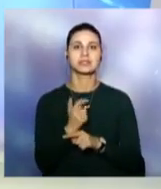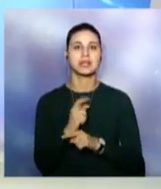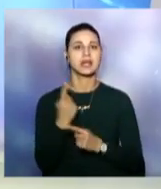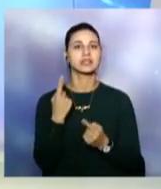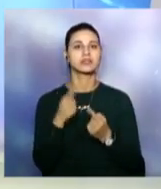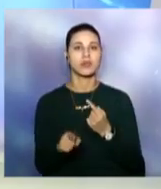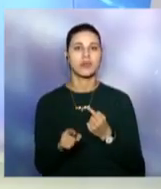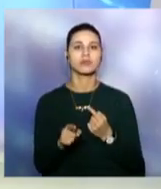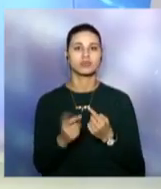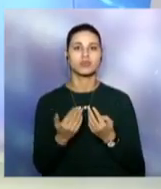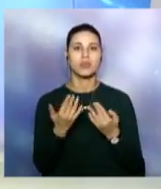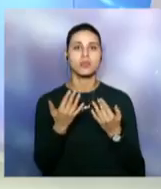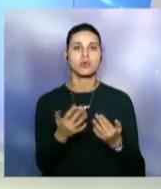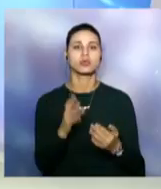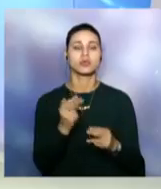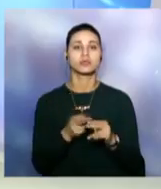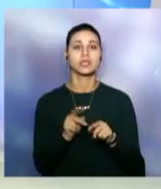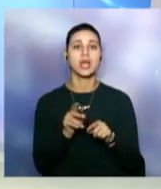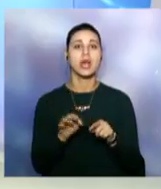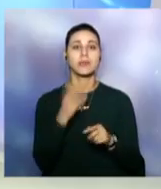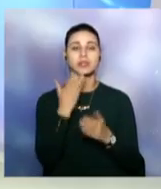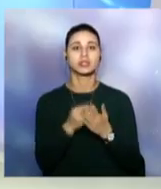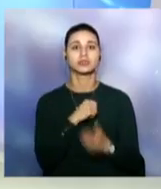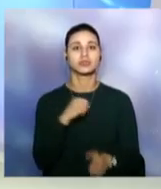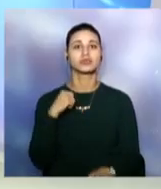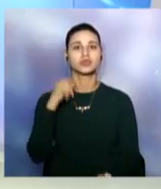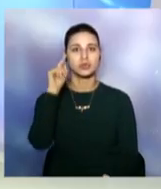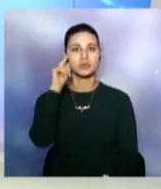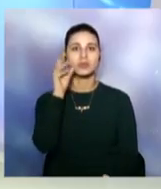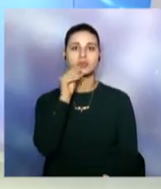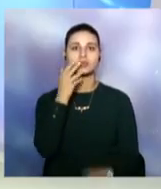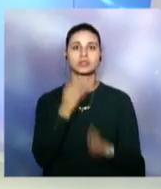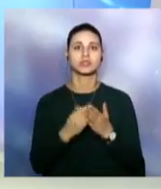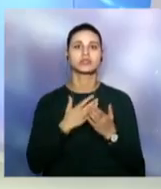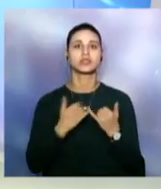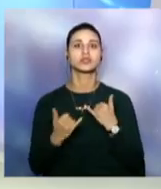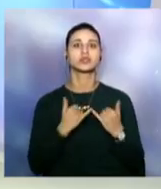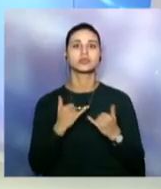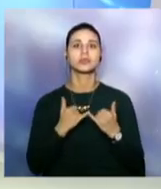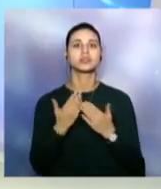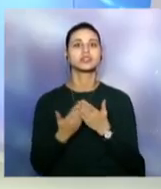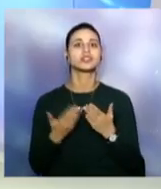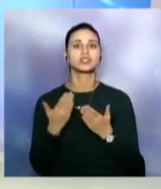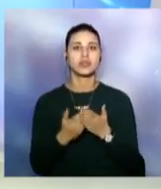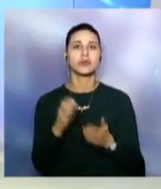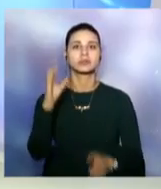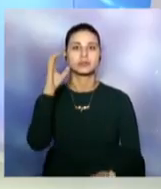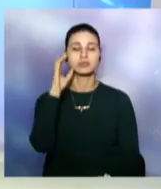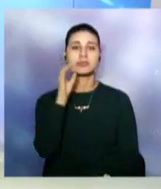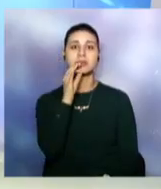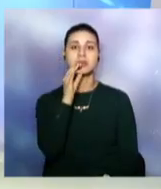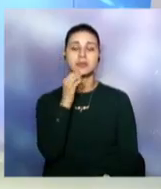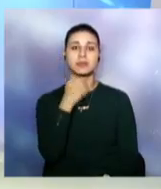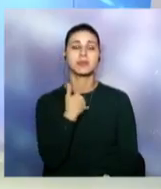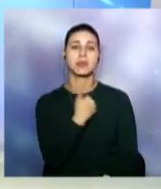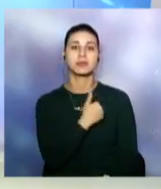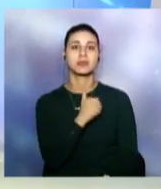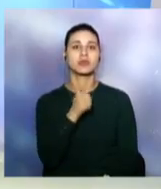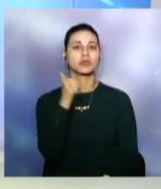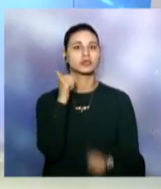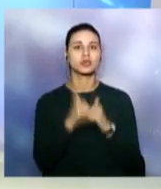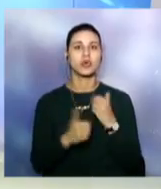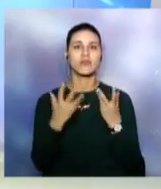განსხვავებულ მიდგომას მოითხოვს და ამაში თქვენ თავად დარწმუნდებით, როდესაც ჩვენი სტუმრების რეკომენდაციებს მოისმენთ. მანამდე მე მინდა როგორც